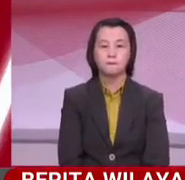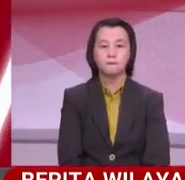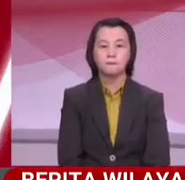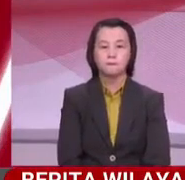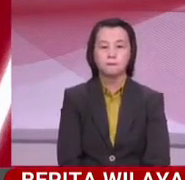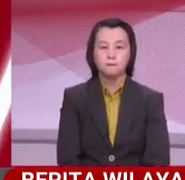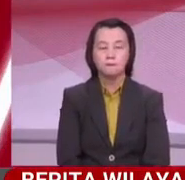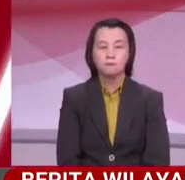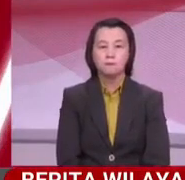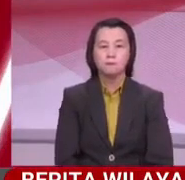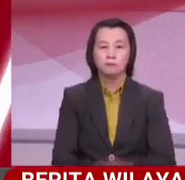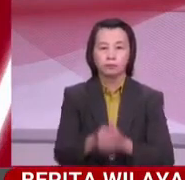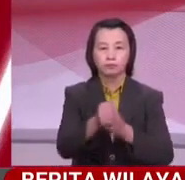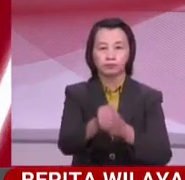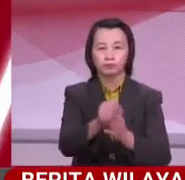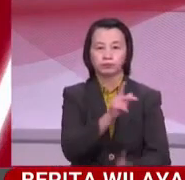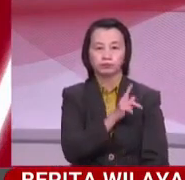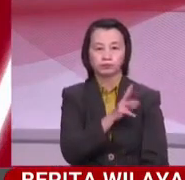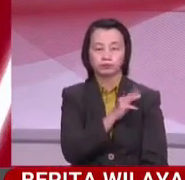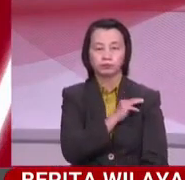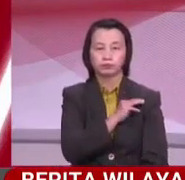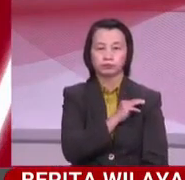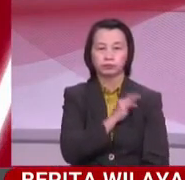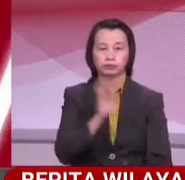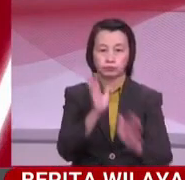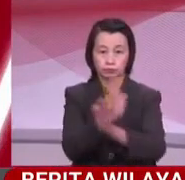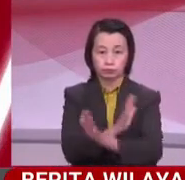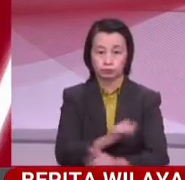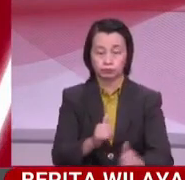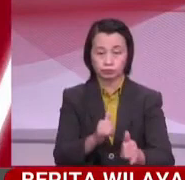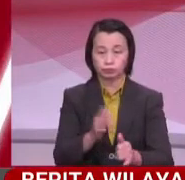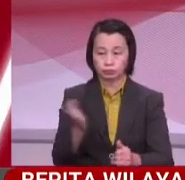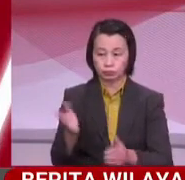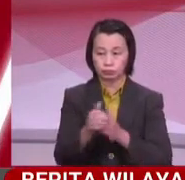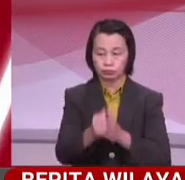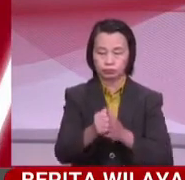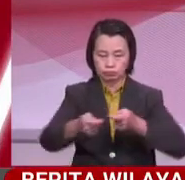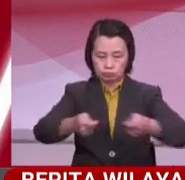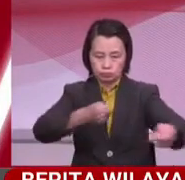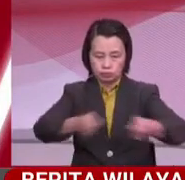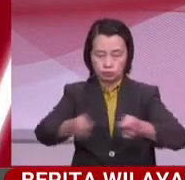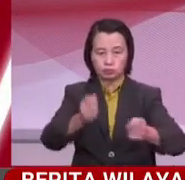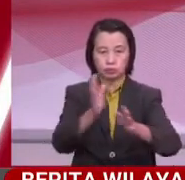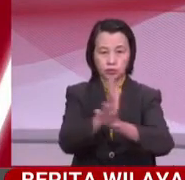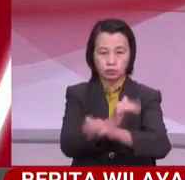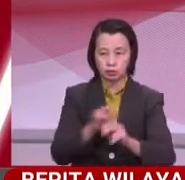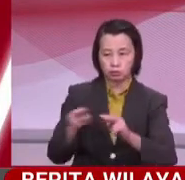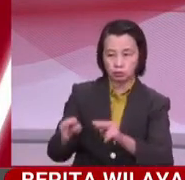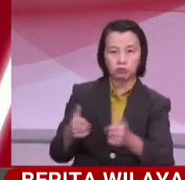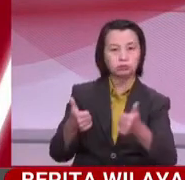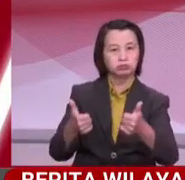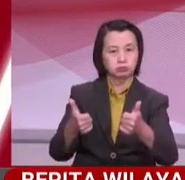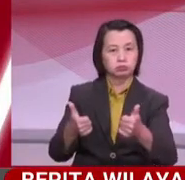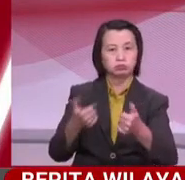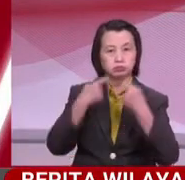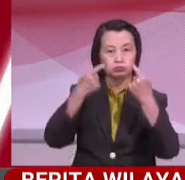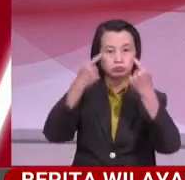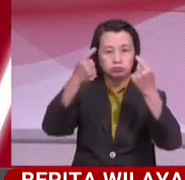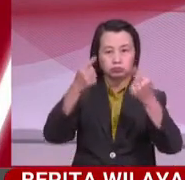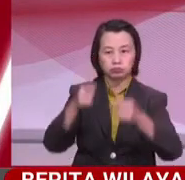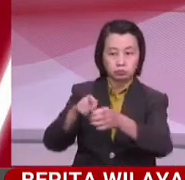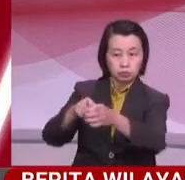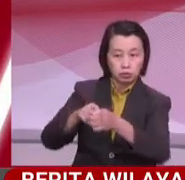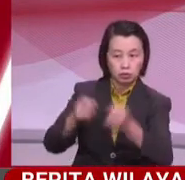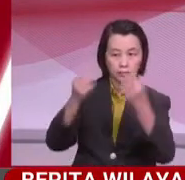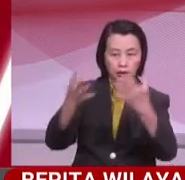Di Dalam pada itu kepimpinan ketemuan tri.co petinggi Abang Johari itu looping mentadbir Sarawak disifatkan Cemerlang apabila berjaya